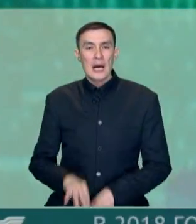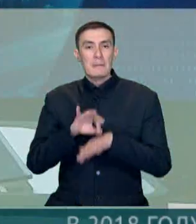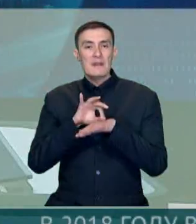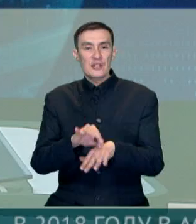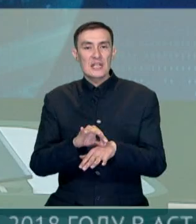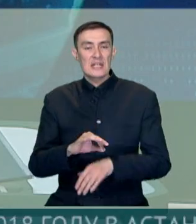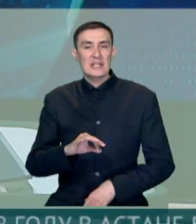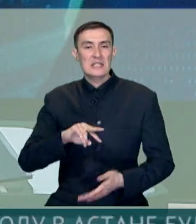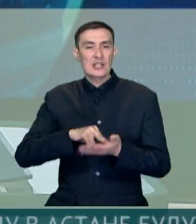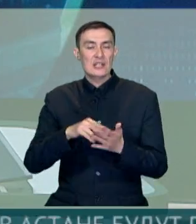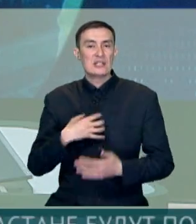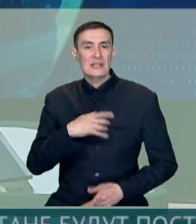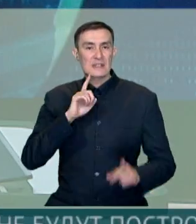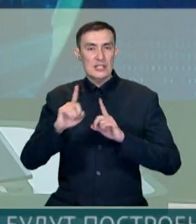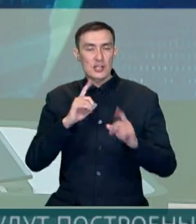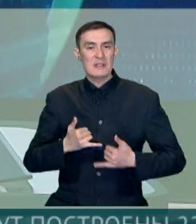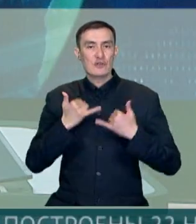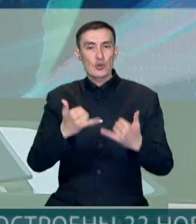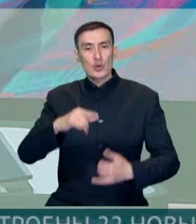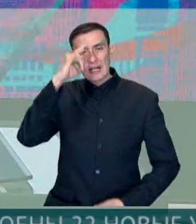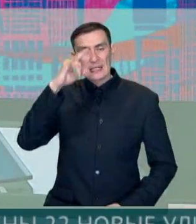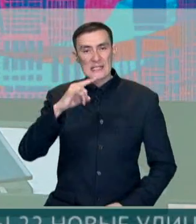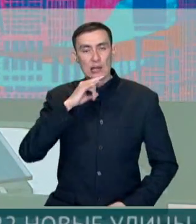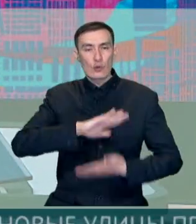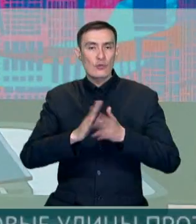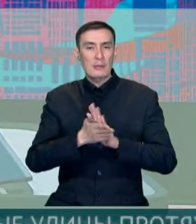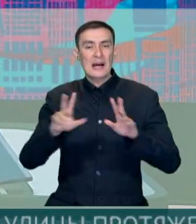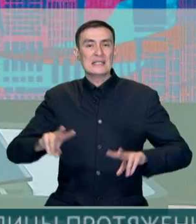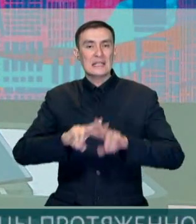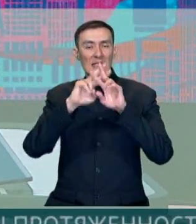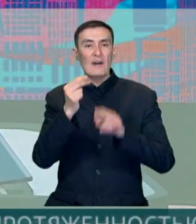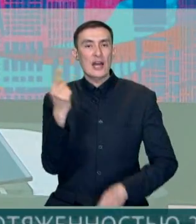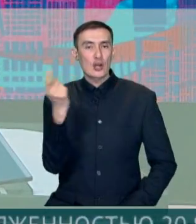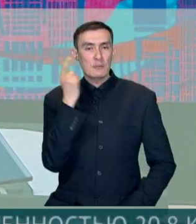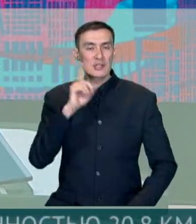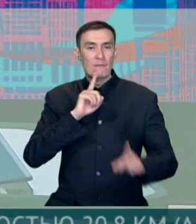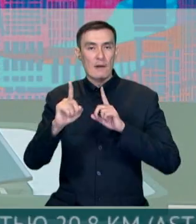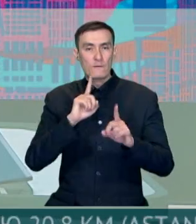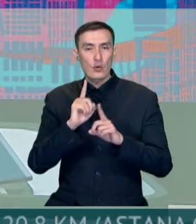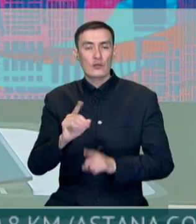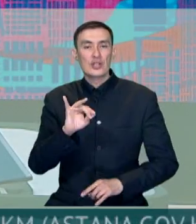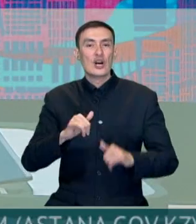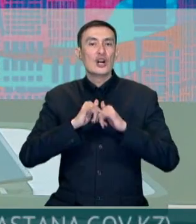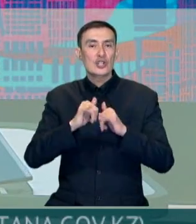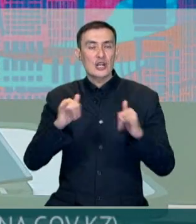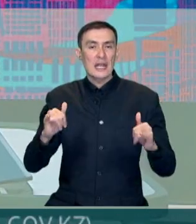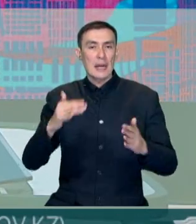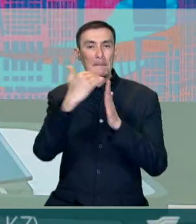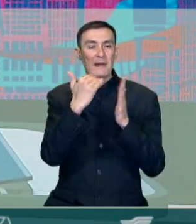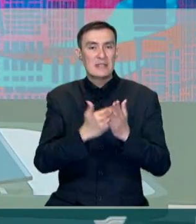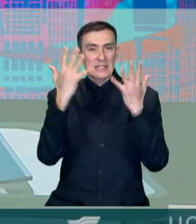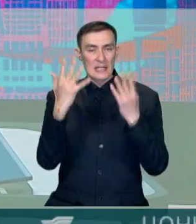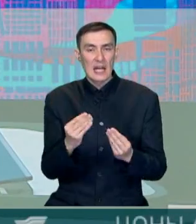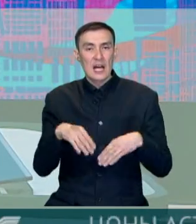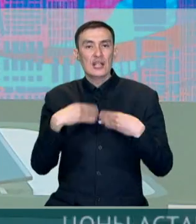Проведение стратегической сессии, посвященной Казахстану в рамках Астанинского экономического форума и расширение его повестки,